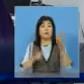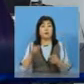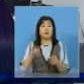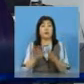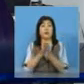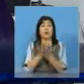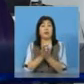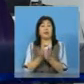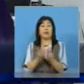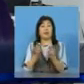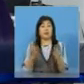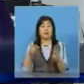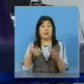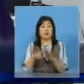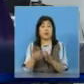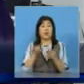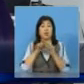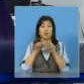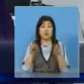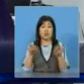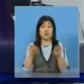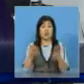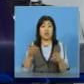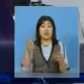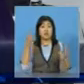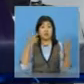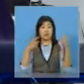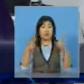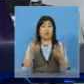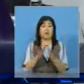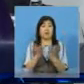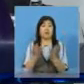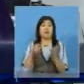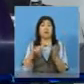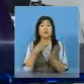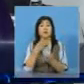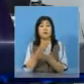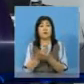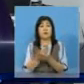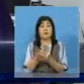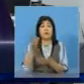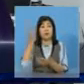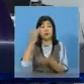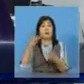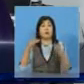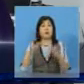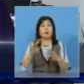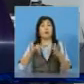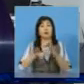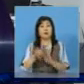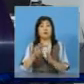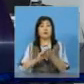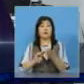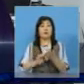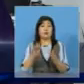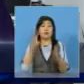кітаптарға, бұл бағытта насихатталатын шығармаларға әркімнің өзінің әлгі ошақ басынан жазған нәрсесі кірмеу